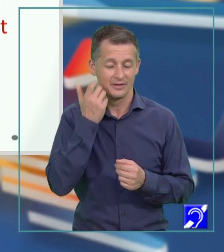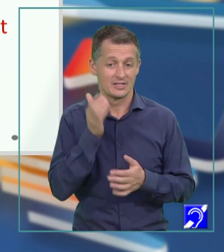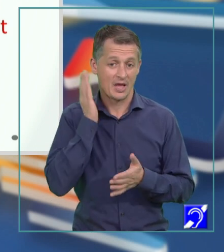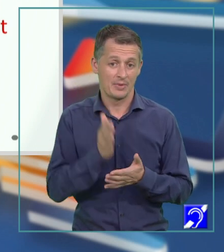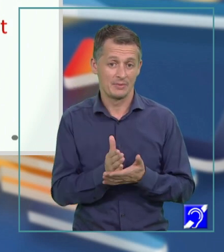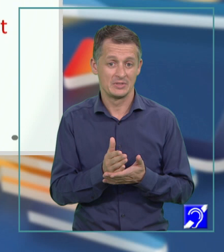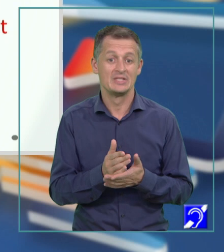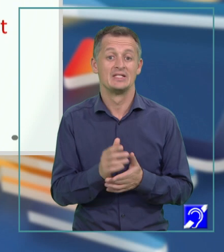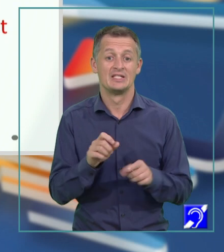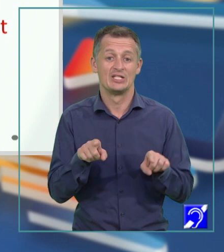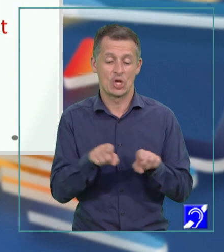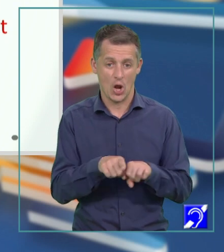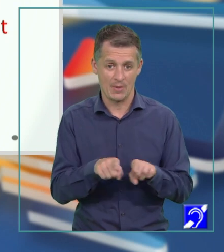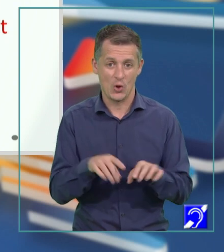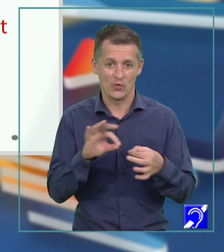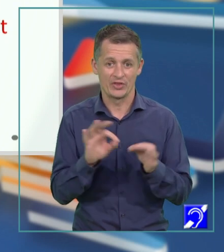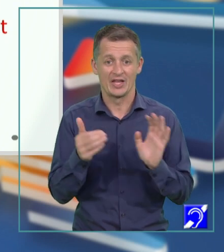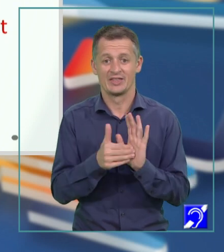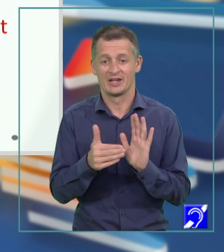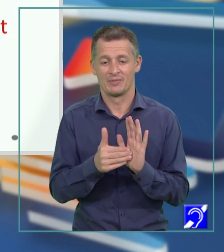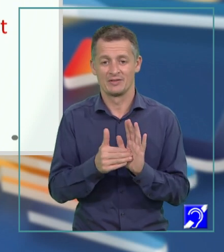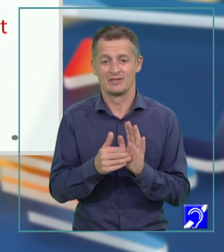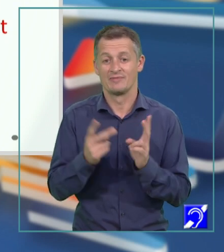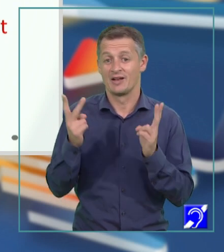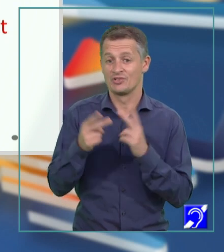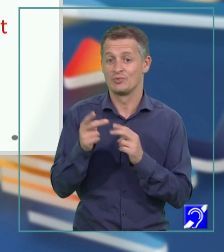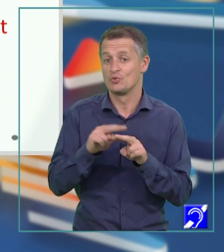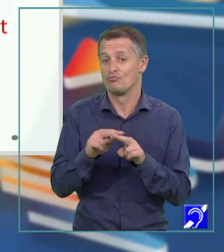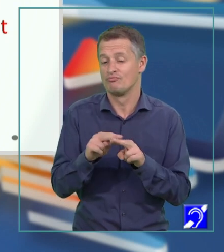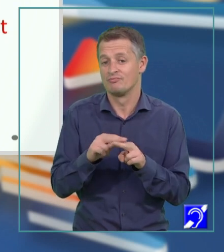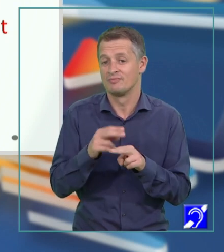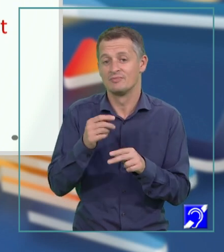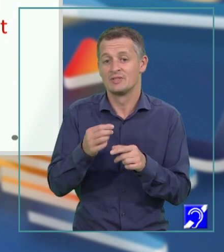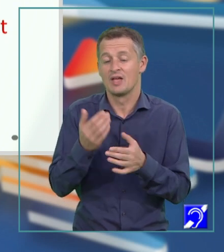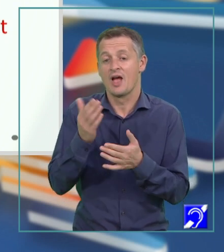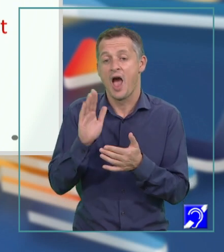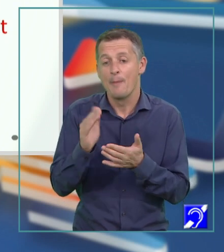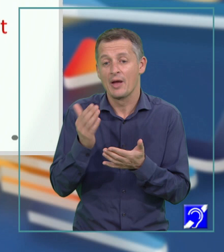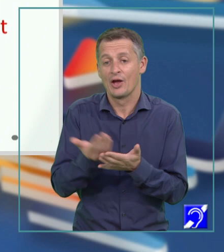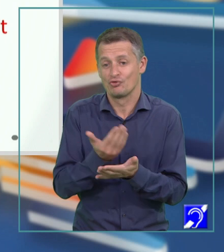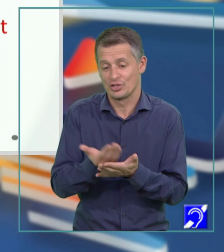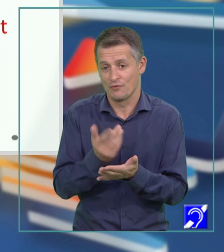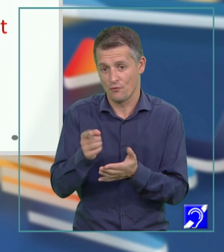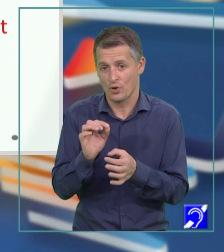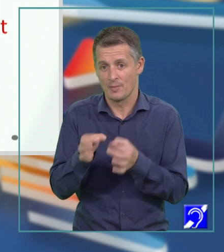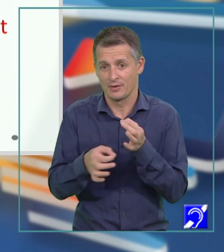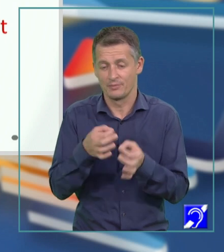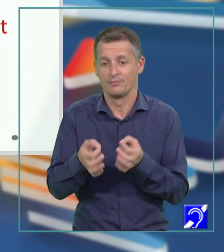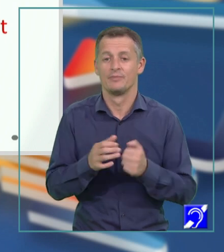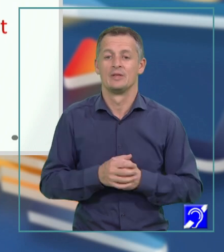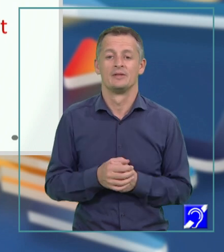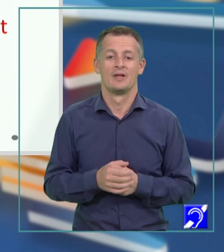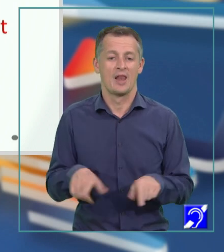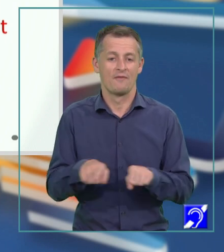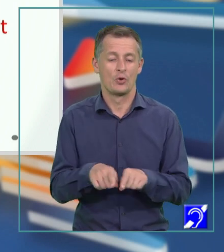stabilim sinonimele unui cuvânt, trebuie să ținem cont și de forma acestora. Să aibă aceeași formă cum are și cuvântul inițial.